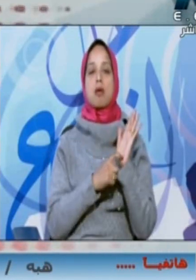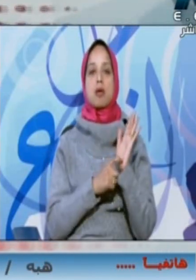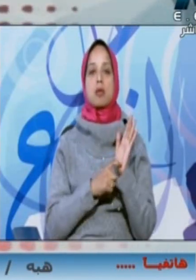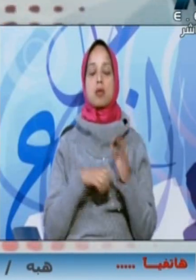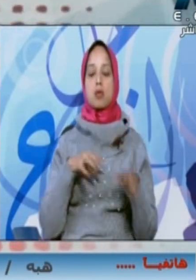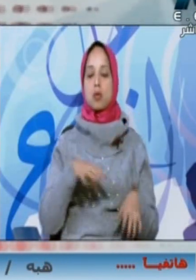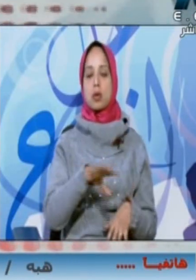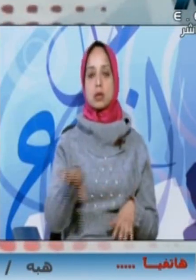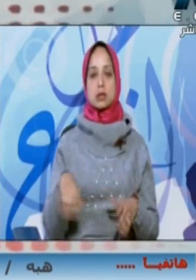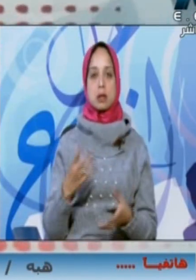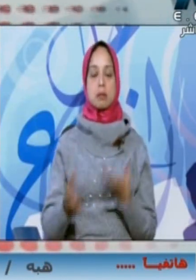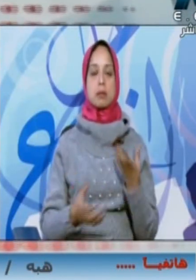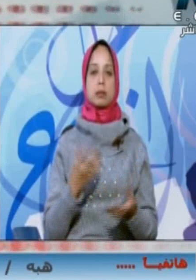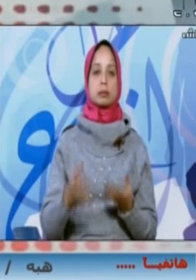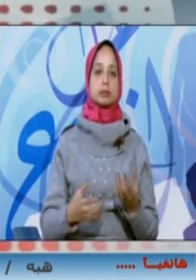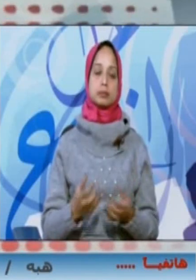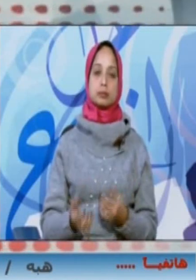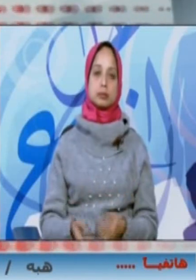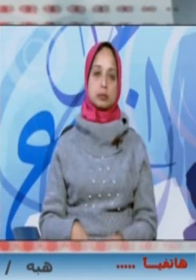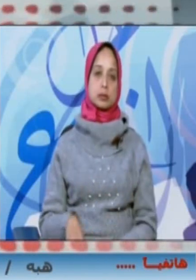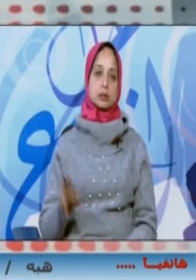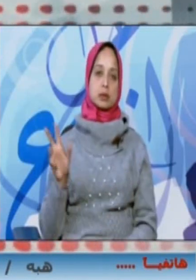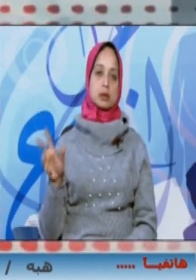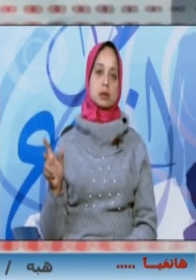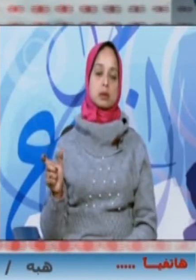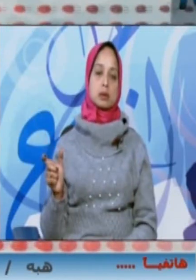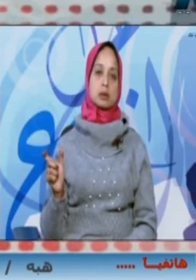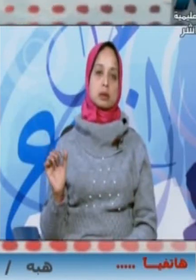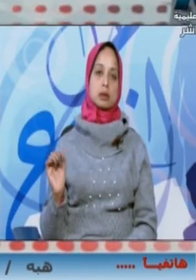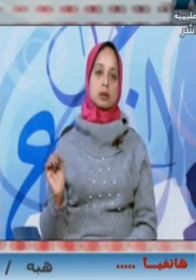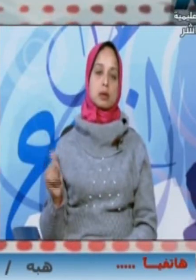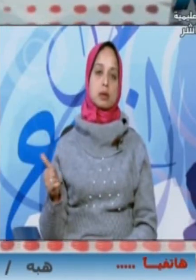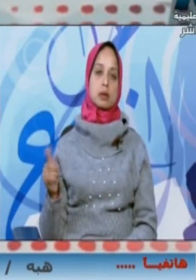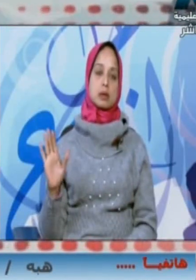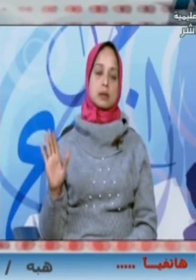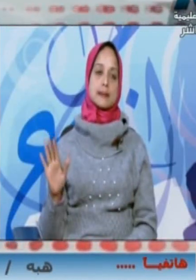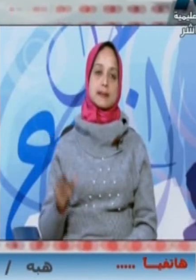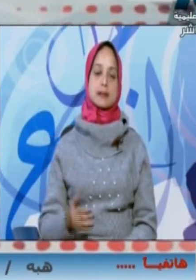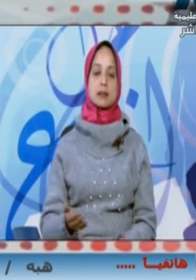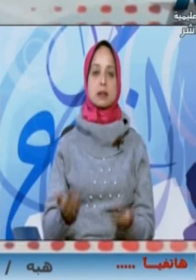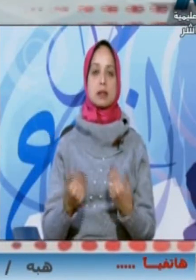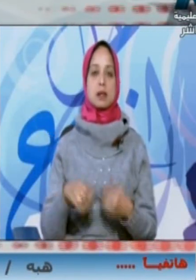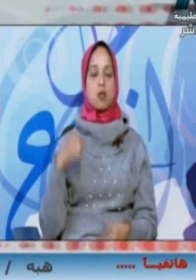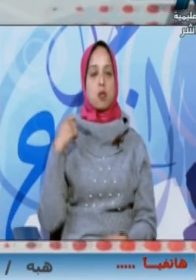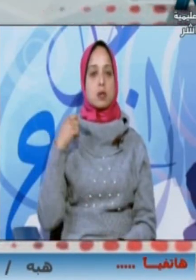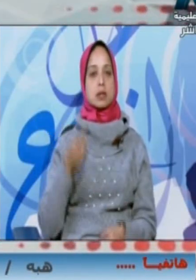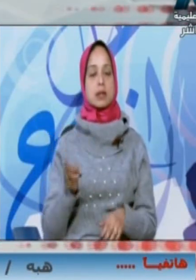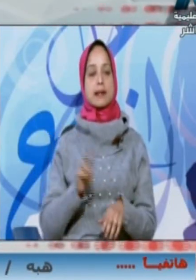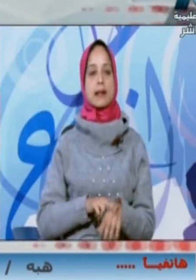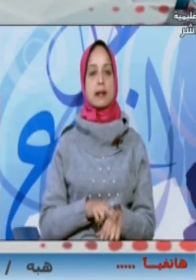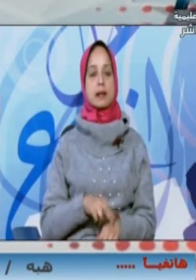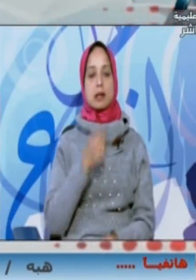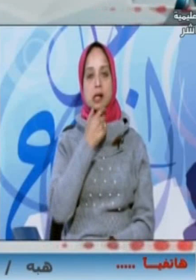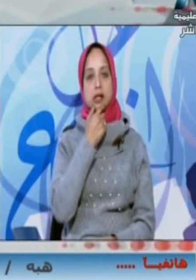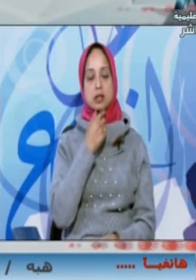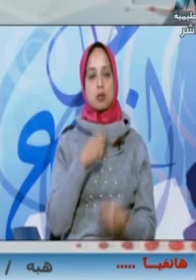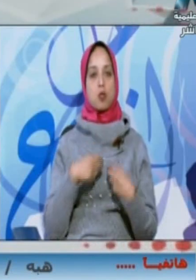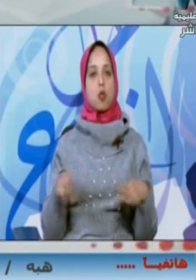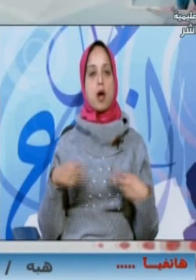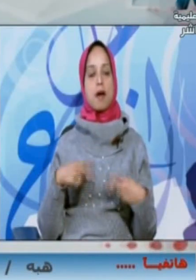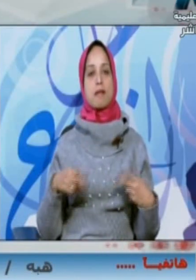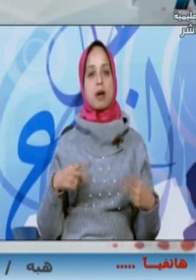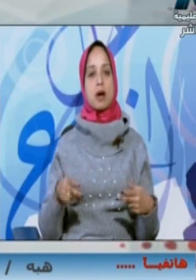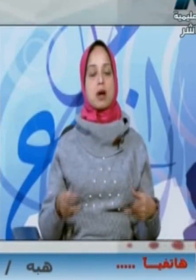كده؟ تمام. لما جه النحاس مسك الوزاره تاني بناء على اجبار الشعب الملك سنه 50، انجلترا وافقت على اعطاء مصر الجلاء